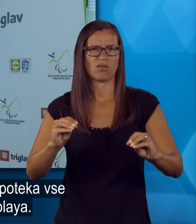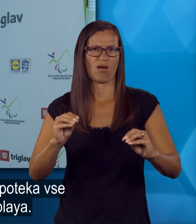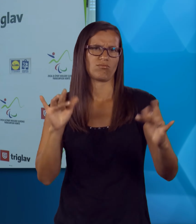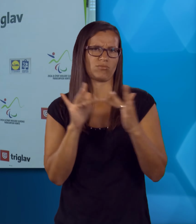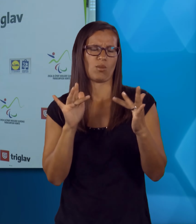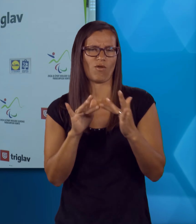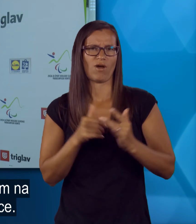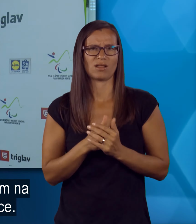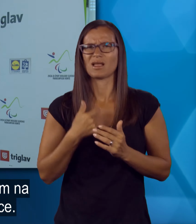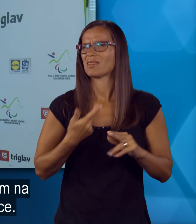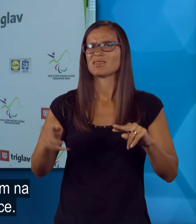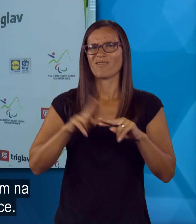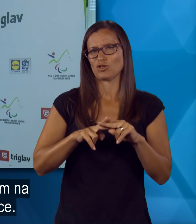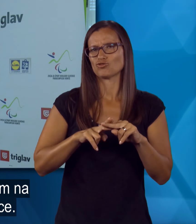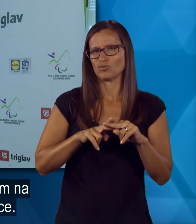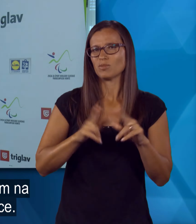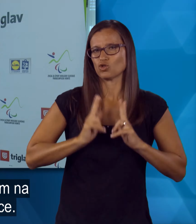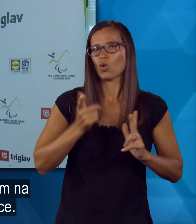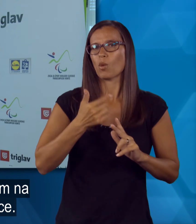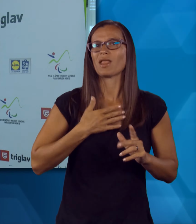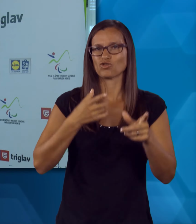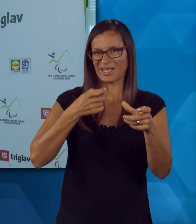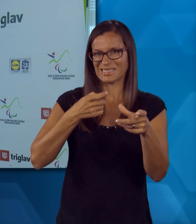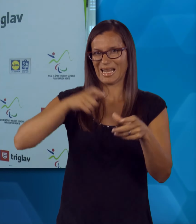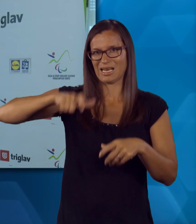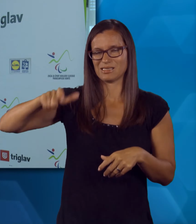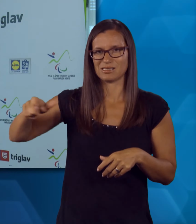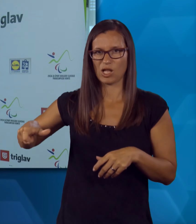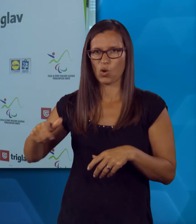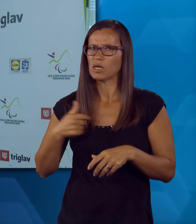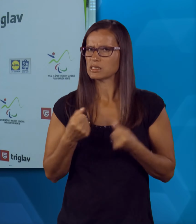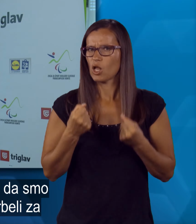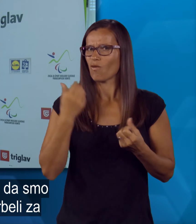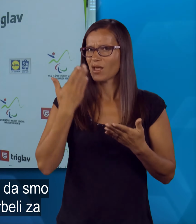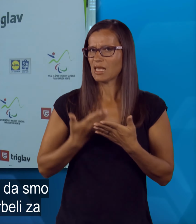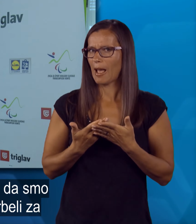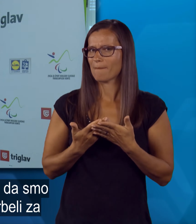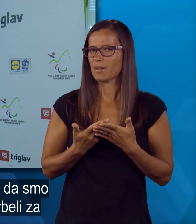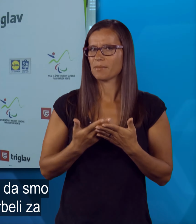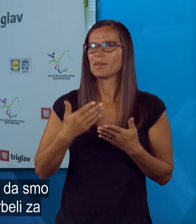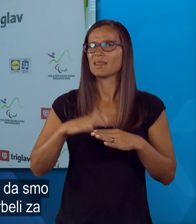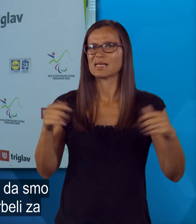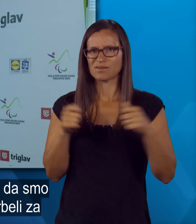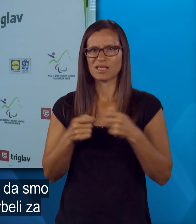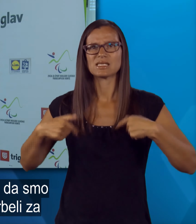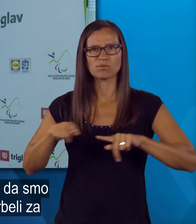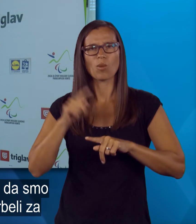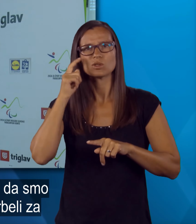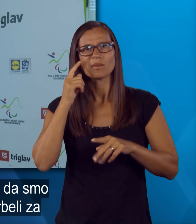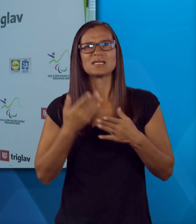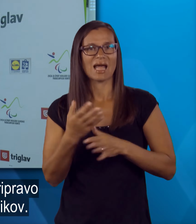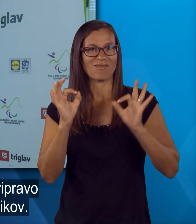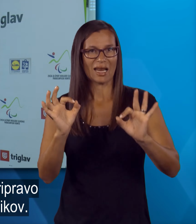playa. Jaz največ ravim na naše strelce. Jaz zavarjamem, da smo na zvezi